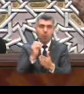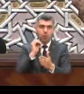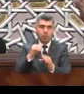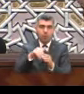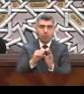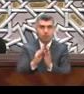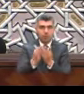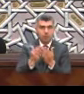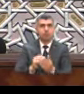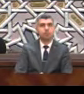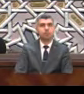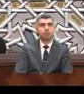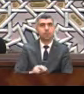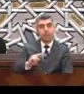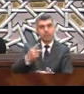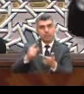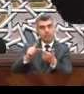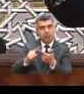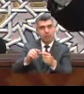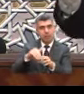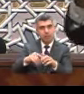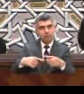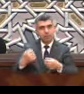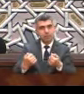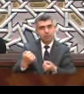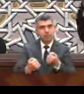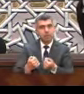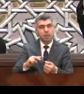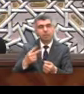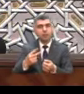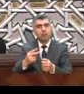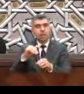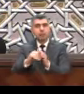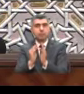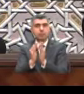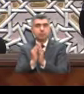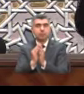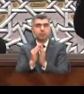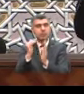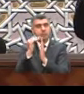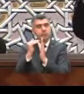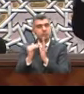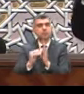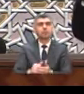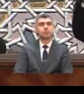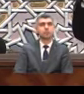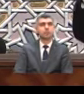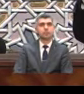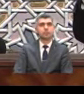لتقدم الاشتراكية، من بعد فريق العصر والمعاصر عطلبتم انتم، من بعد ثم فريق العدالة والتنمية بالترتيب. لا.